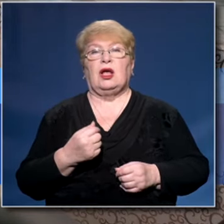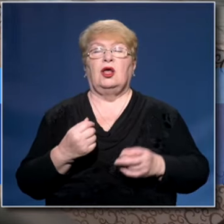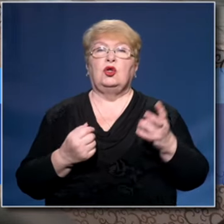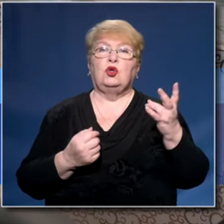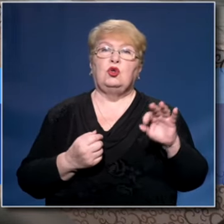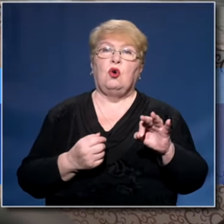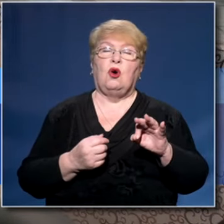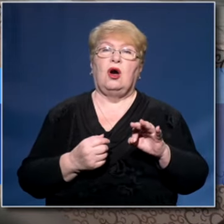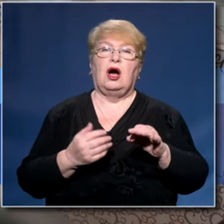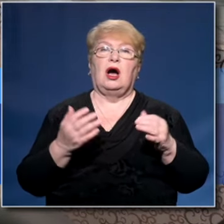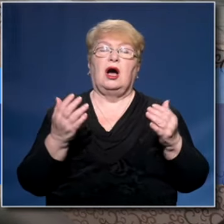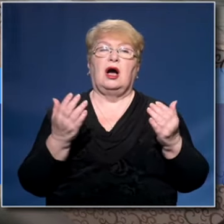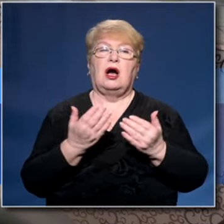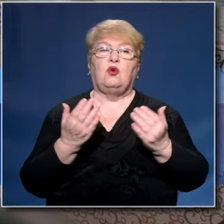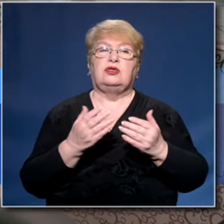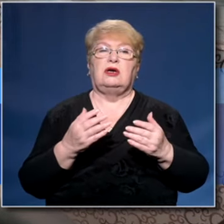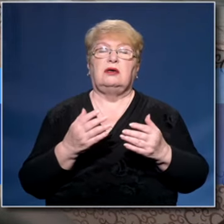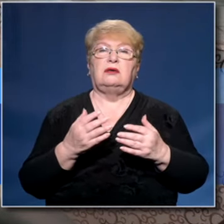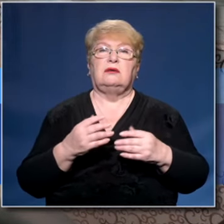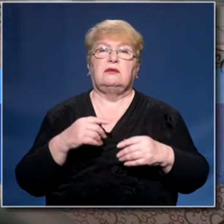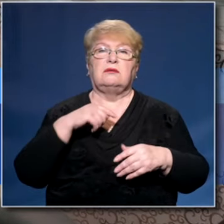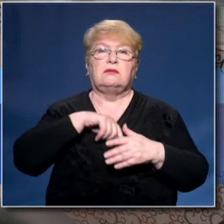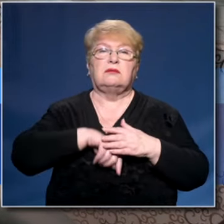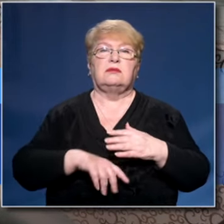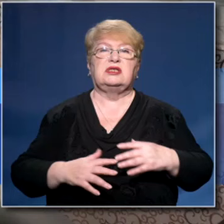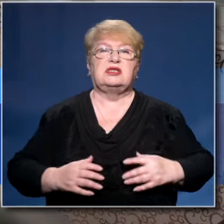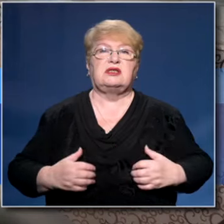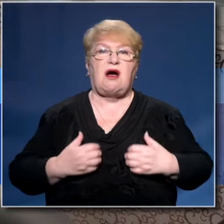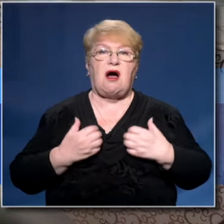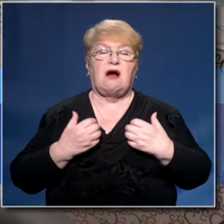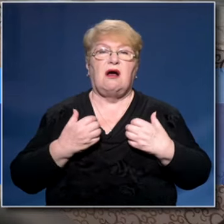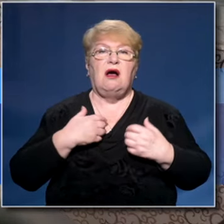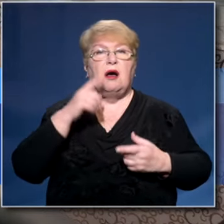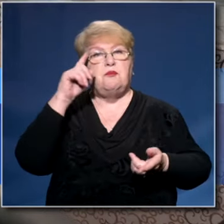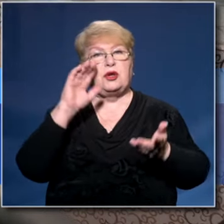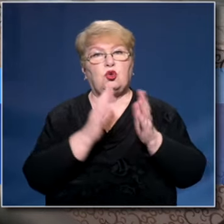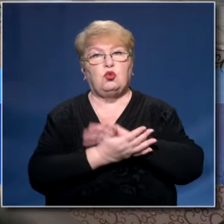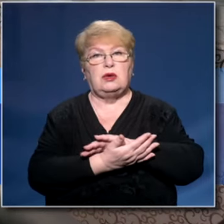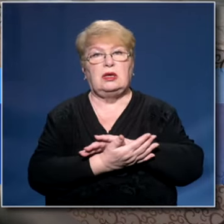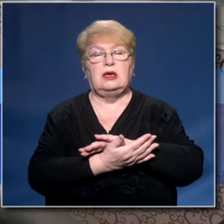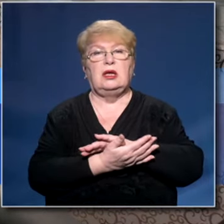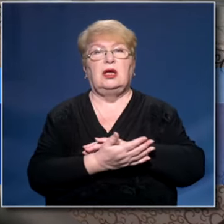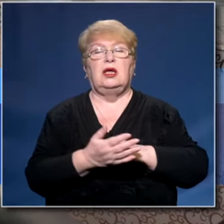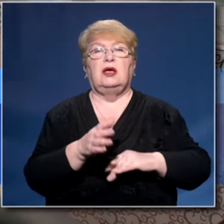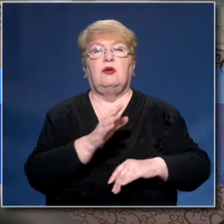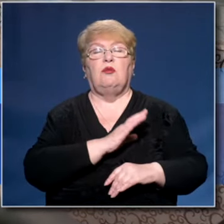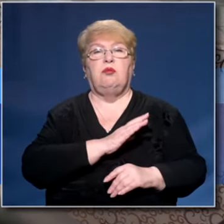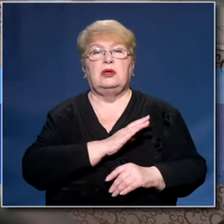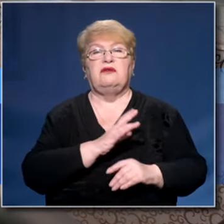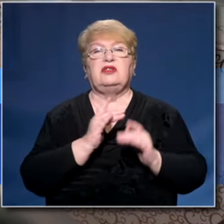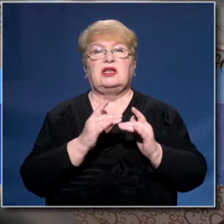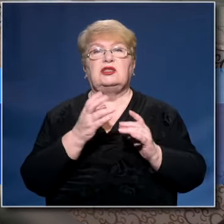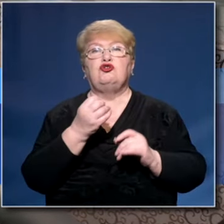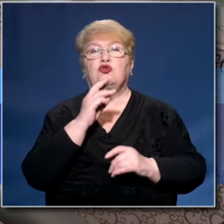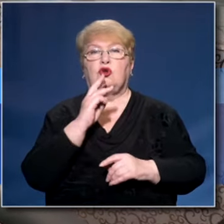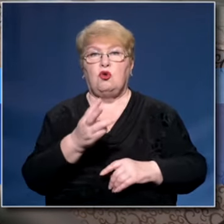году ну какой-то охватил страх и Ну я передумала и была в интернате